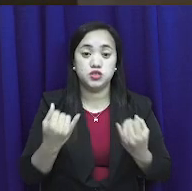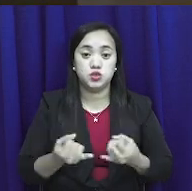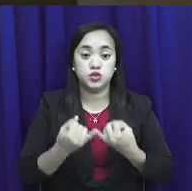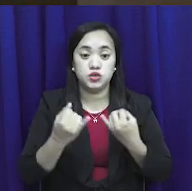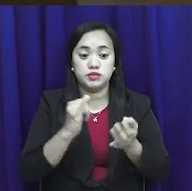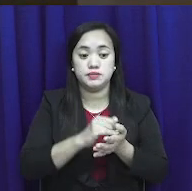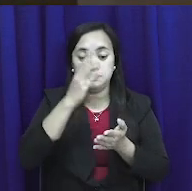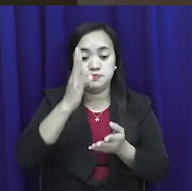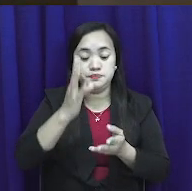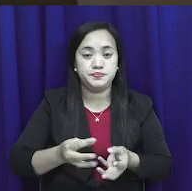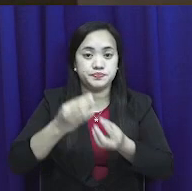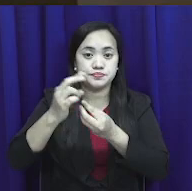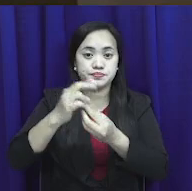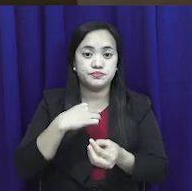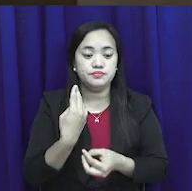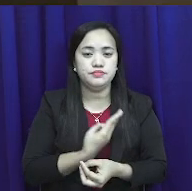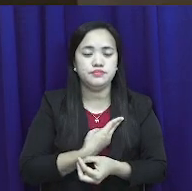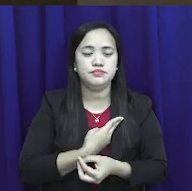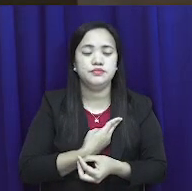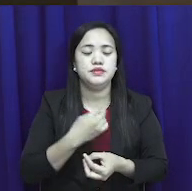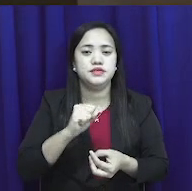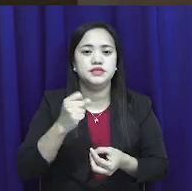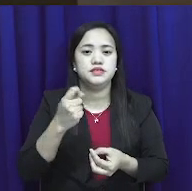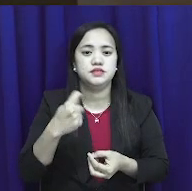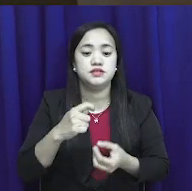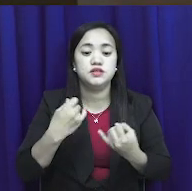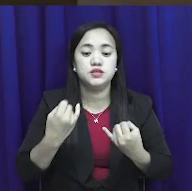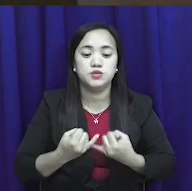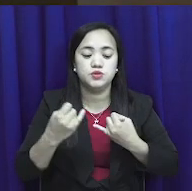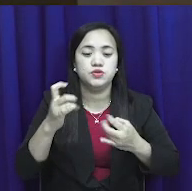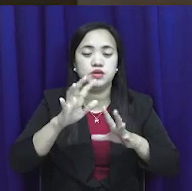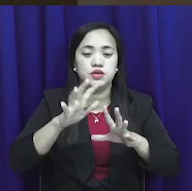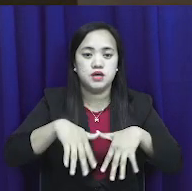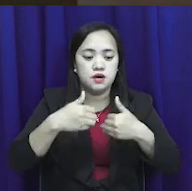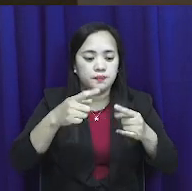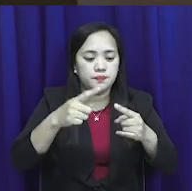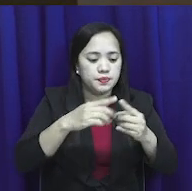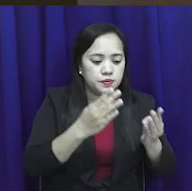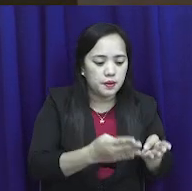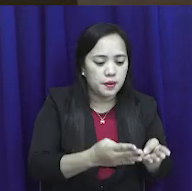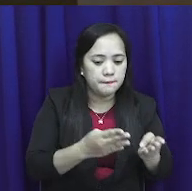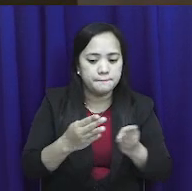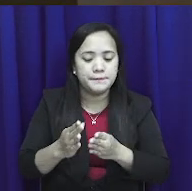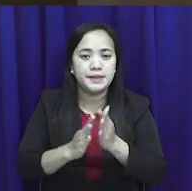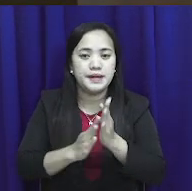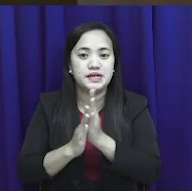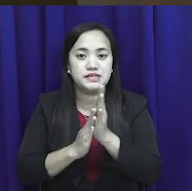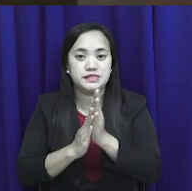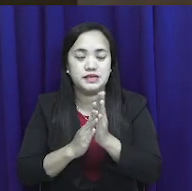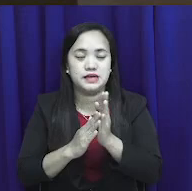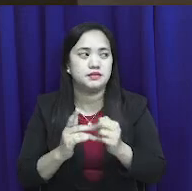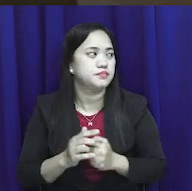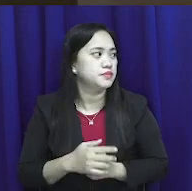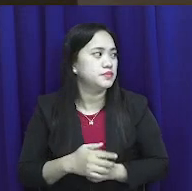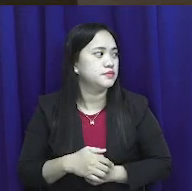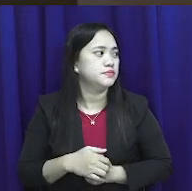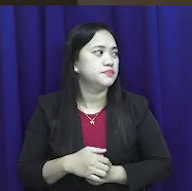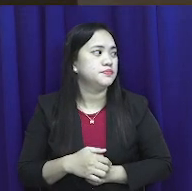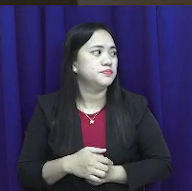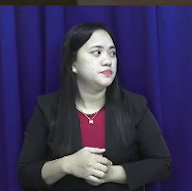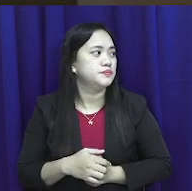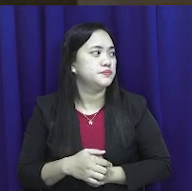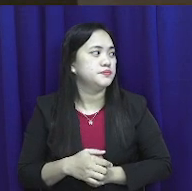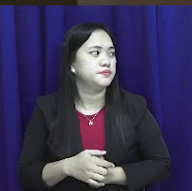panatili mapapanatiling Joy is yung dala-dala niyang excitement Ano pa kaya ang kalalagan ko bilang isang asawa Ano pa kayaang